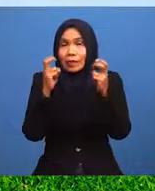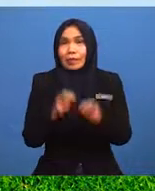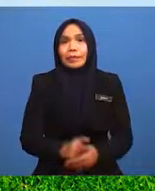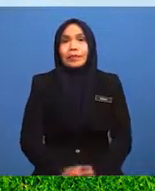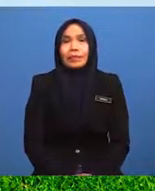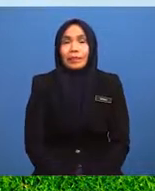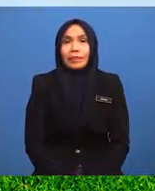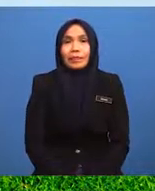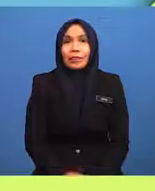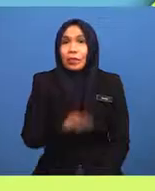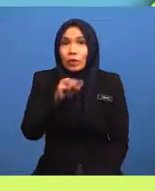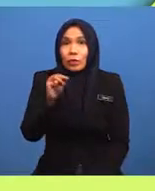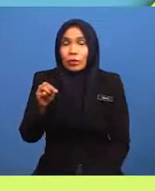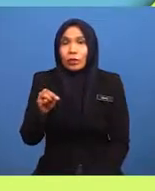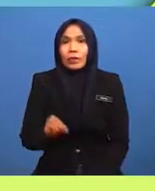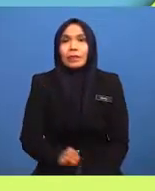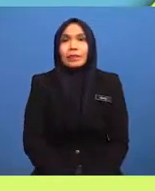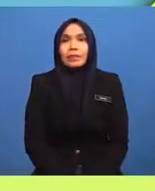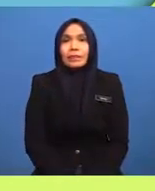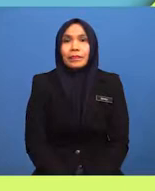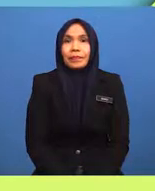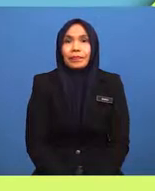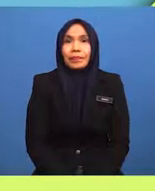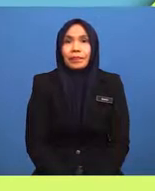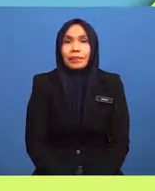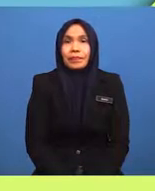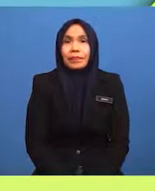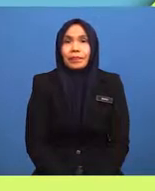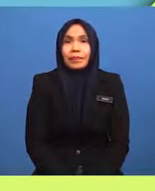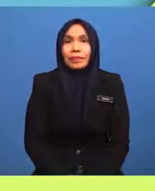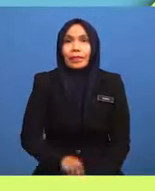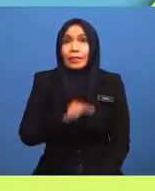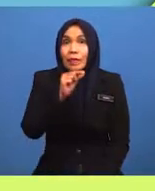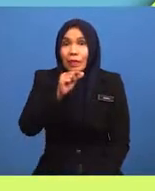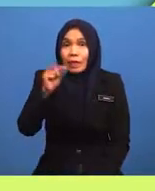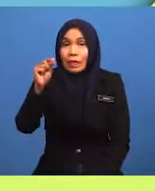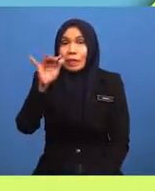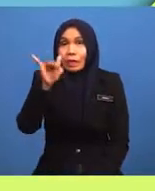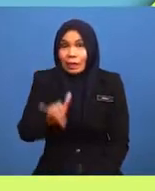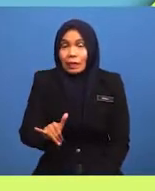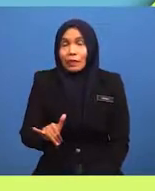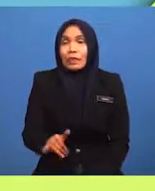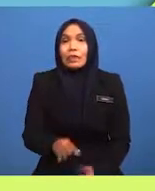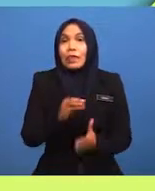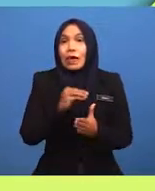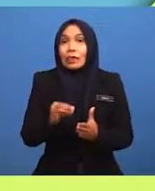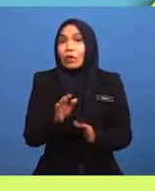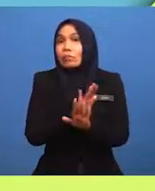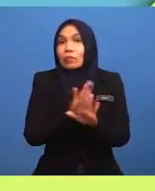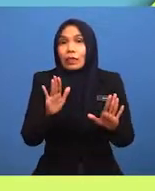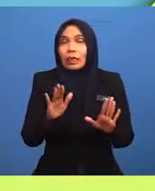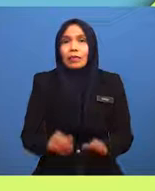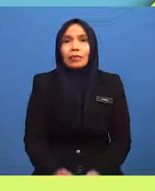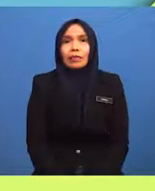Murid-murid diminta tandakan ya atau tidak bagi